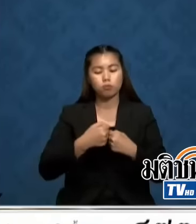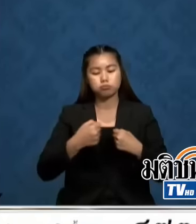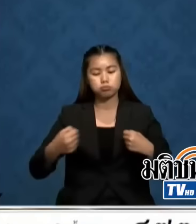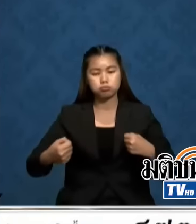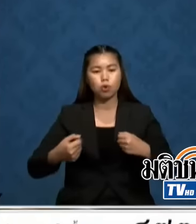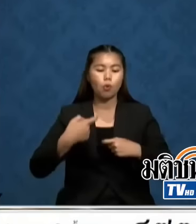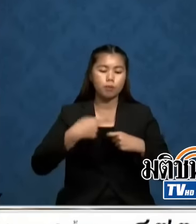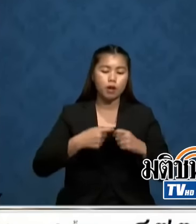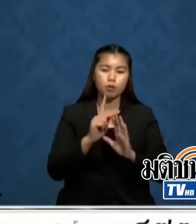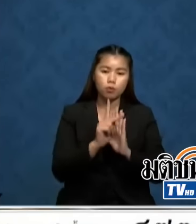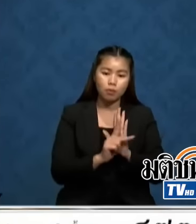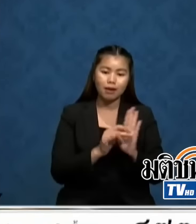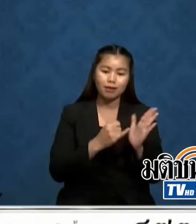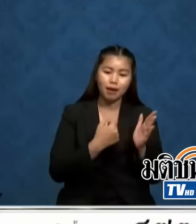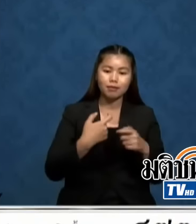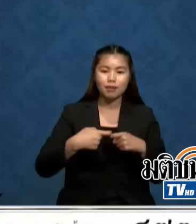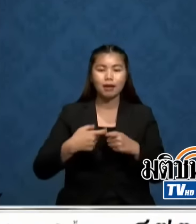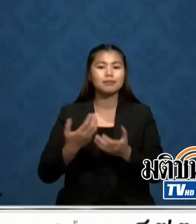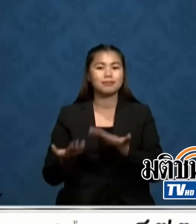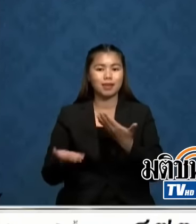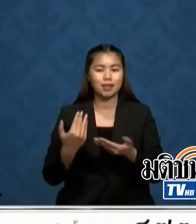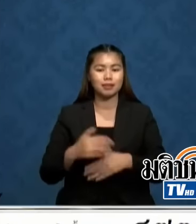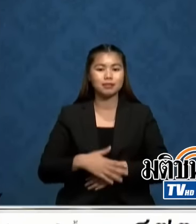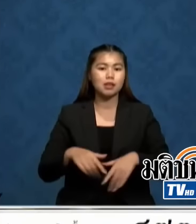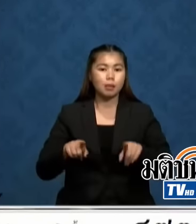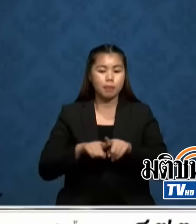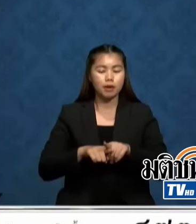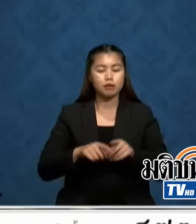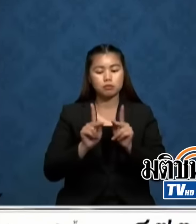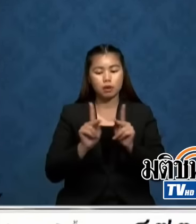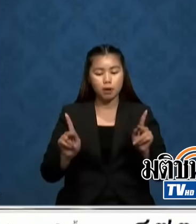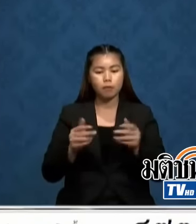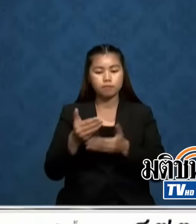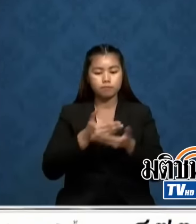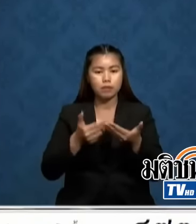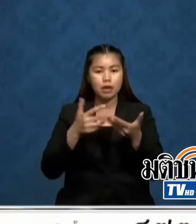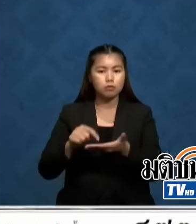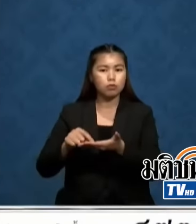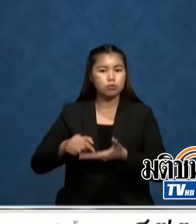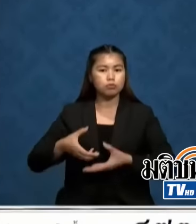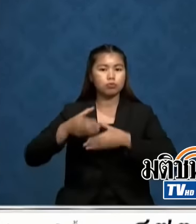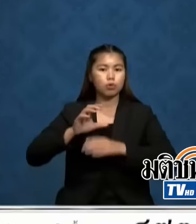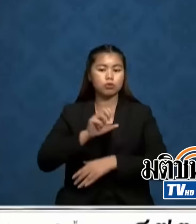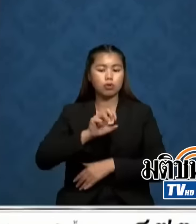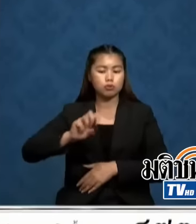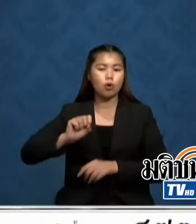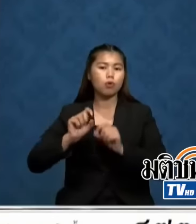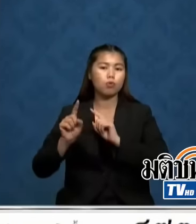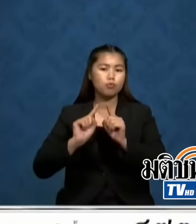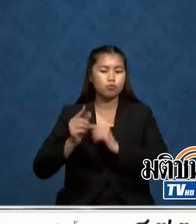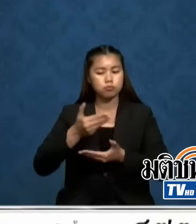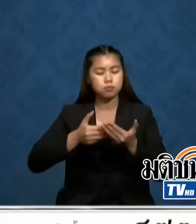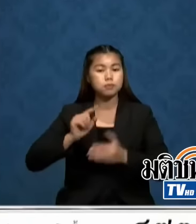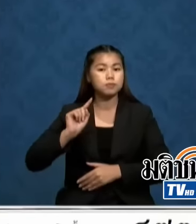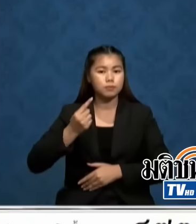ยาวยากของกฎหมายนั่นใช่มั้ยฮะผ่านชั้นกรรมาธิการแล้วก็ยังต้องกลับมาให้สภาผู้แทนราษฎรของเราอีกนะฮะโอ